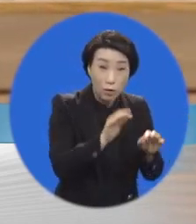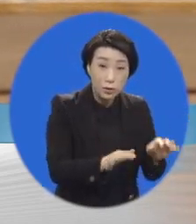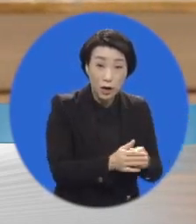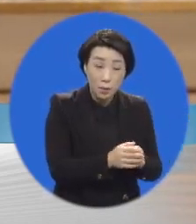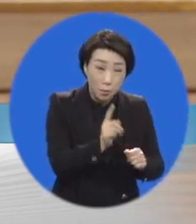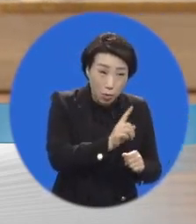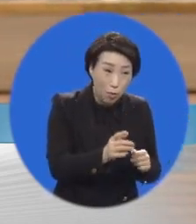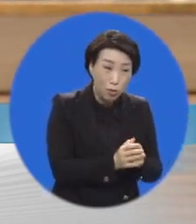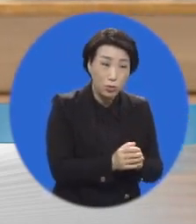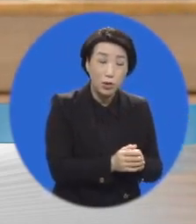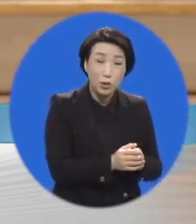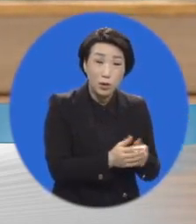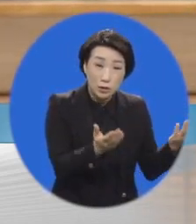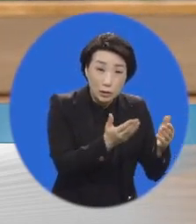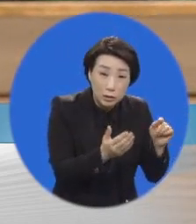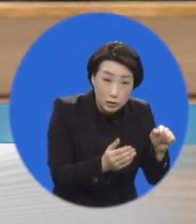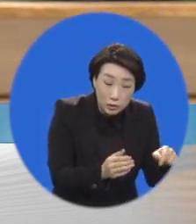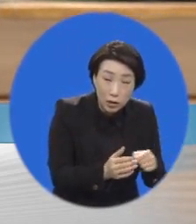어떤 장난에도